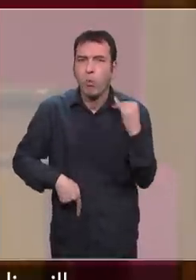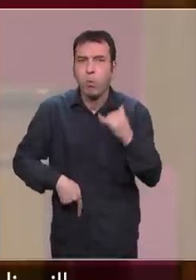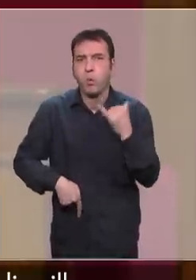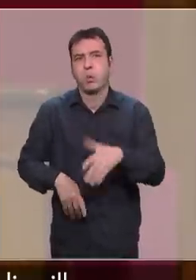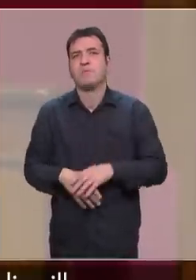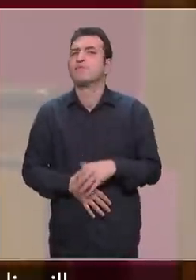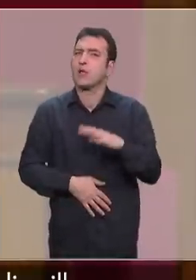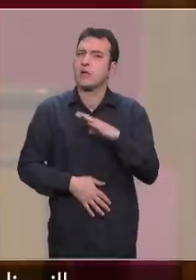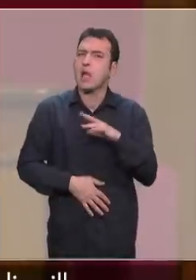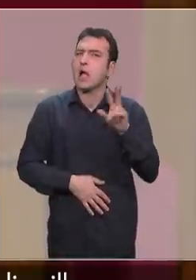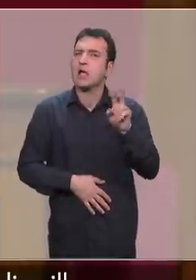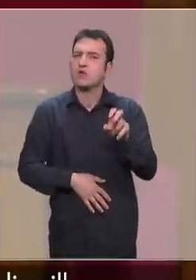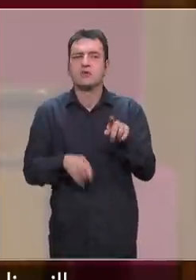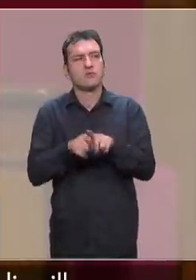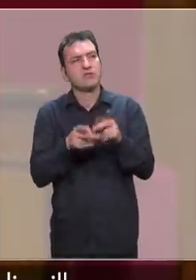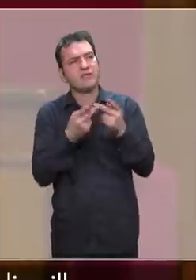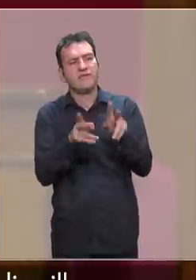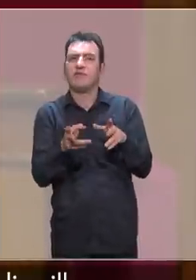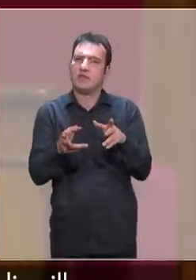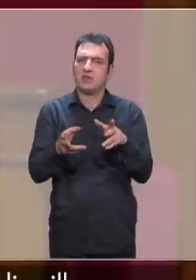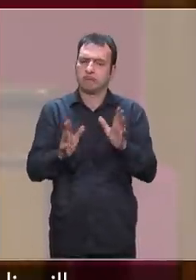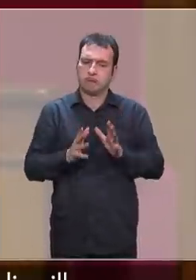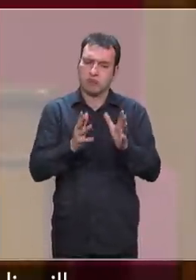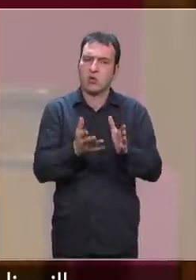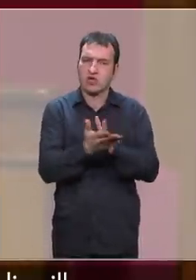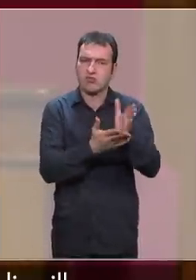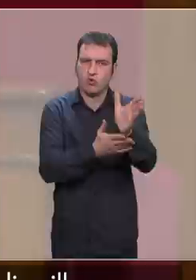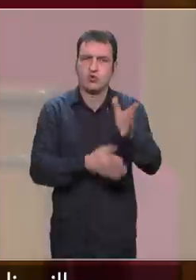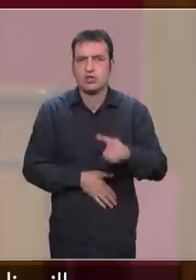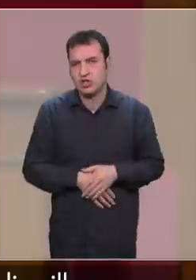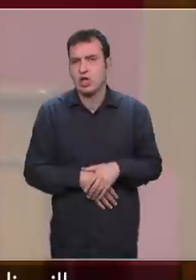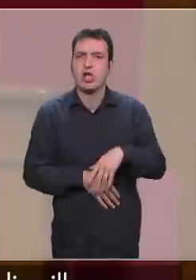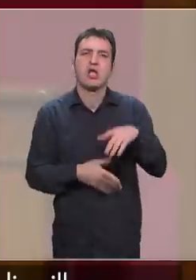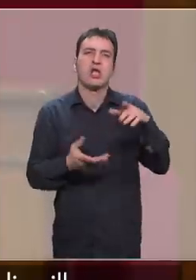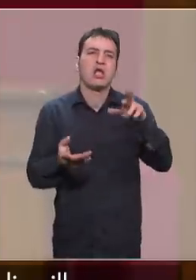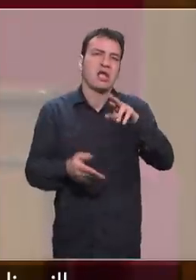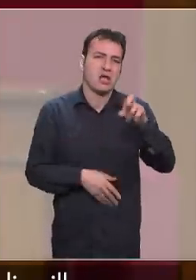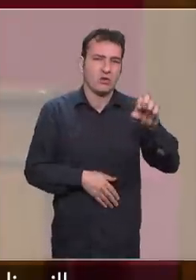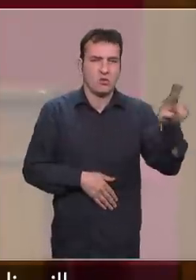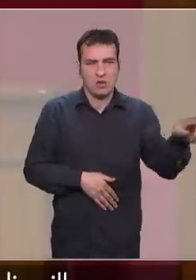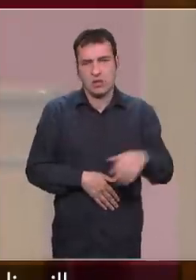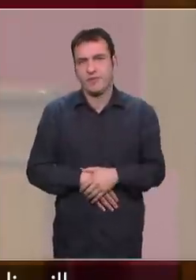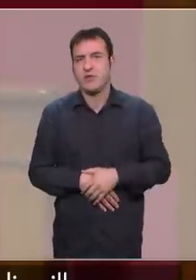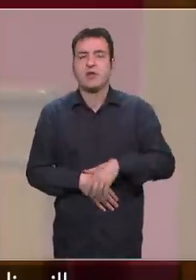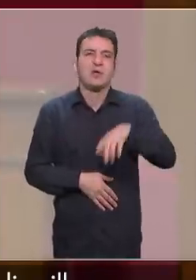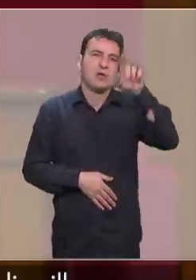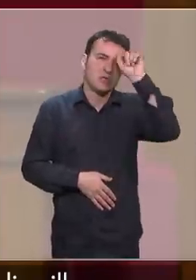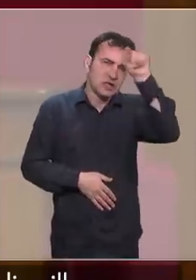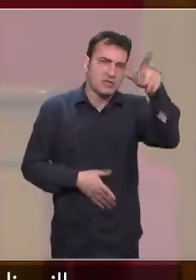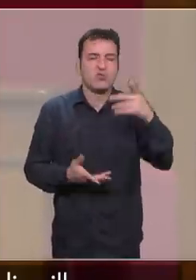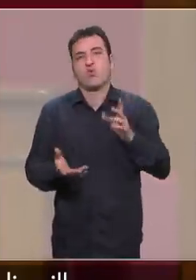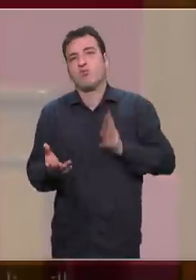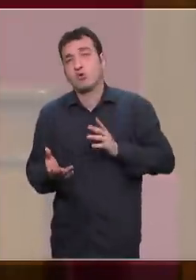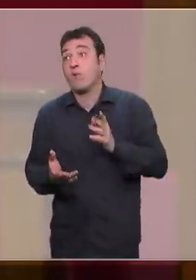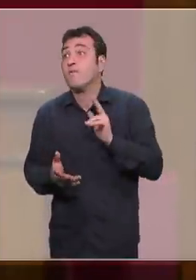métropoles se sont déjà engagées dans ces projets de RER. Strasbourg, Bordeaux, bientôt Lyon, ont déjà avancé vers de premiers